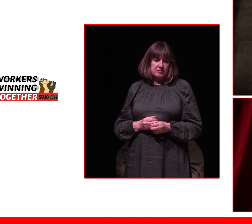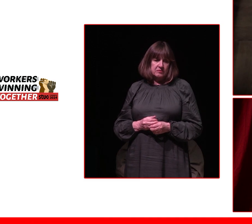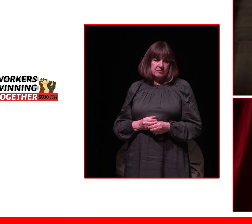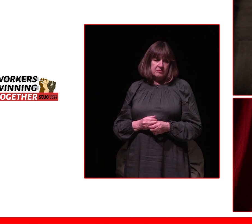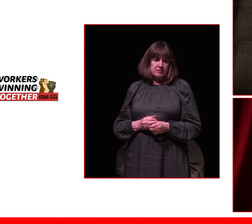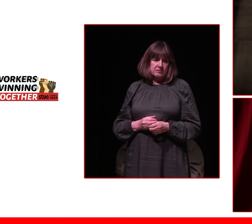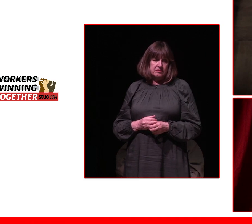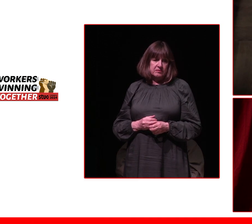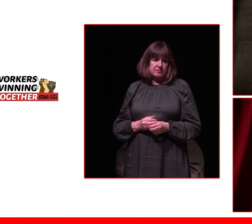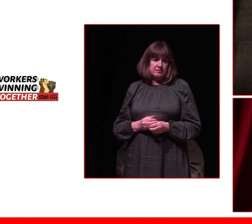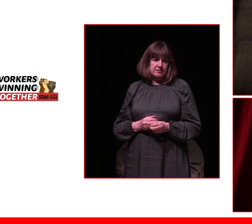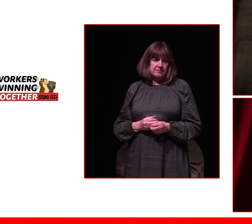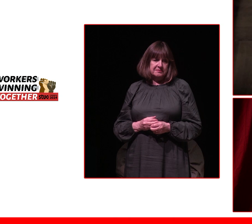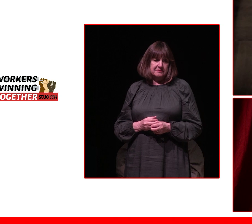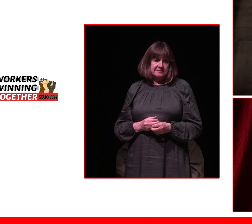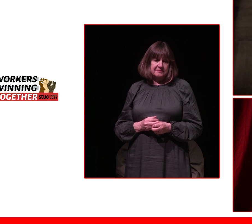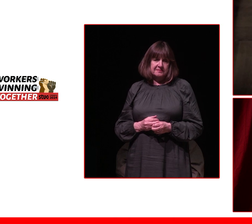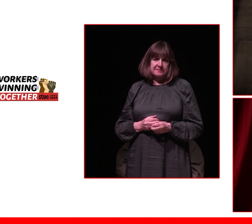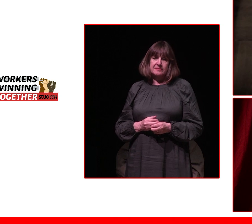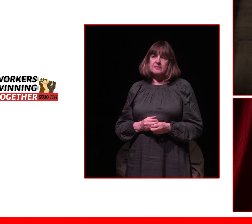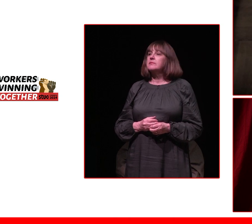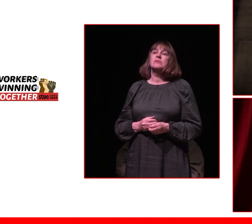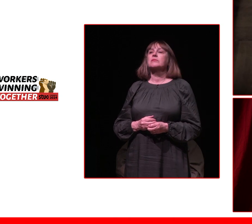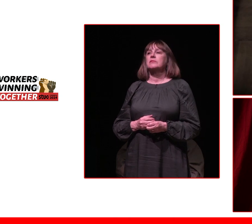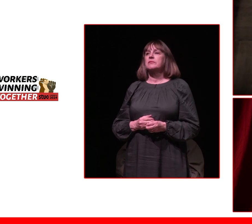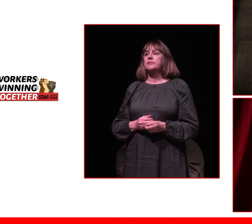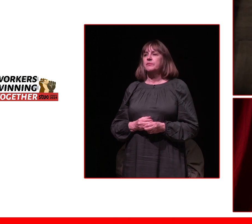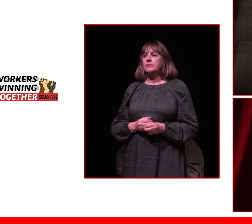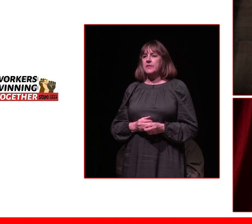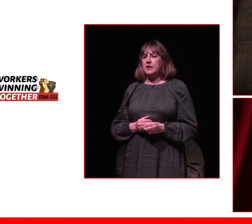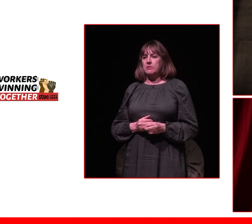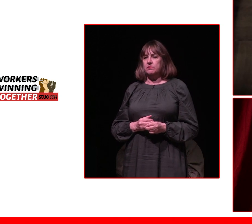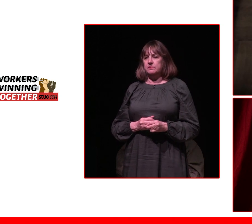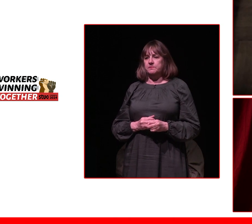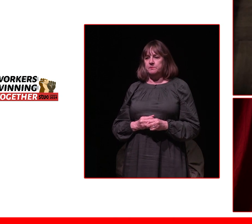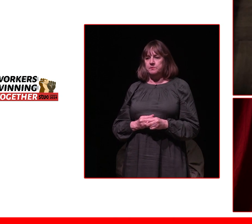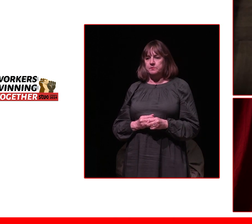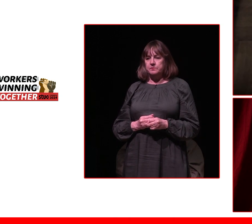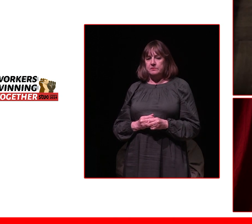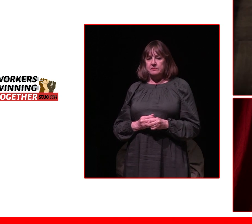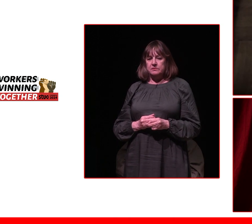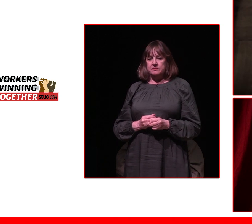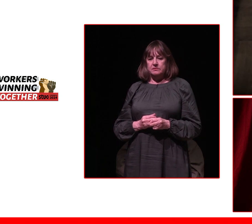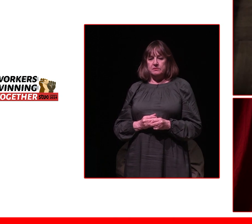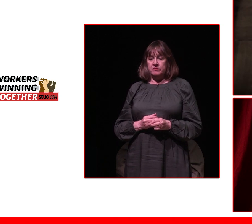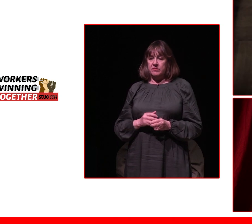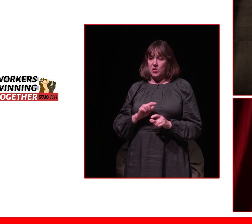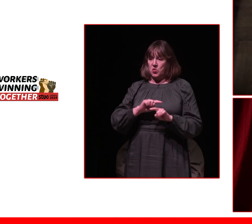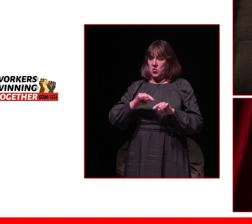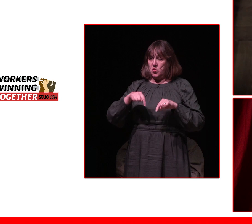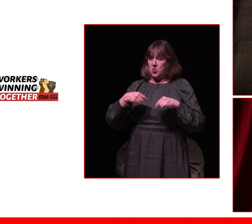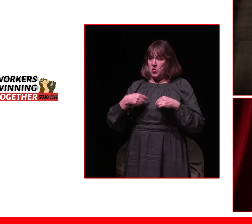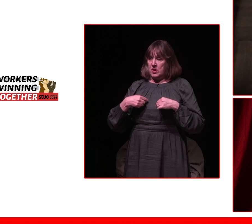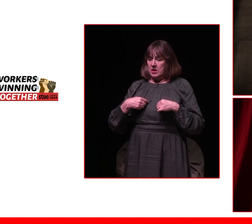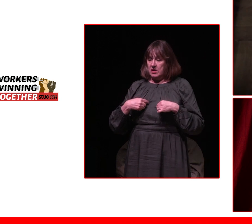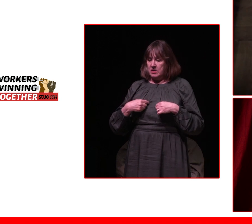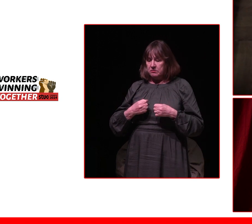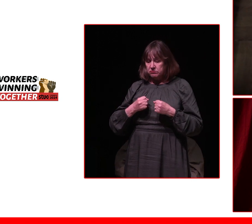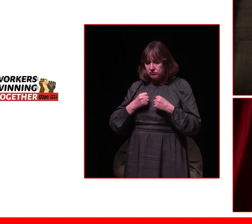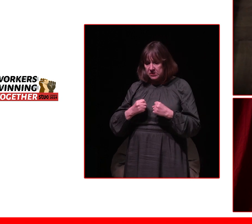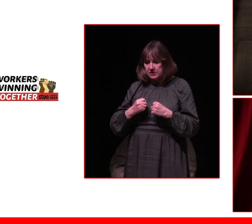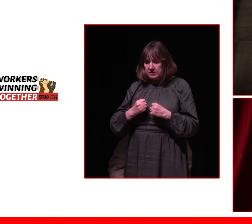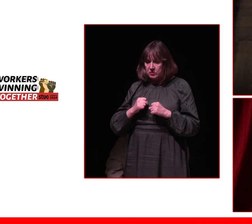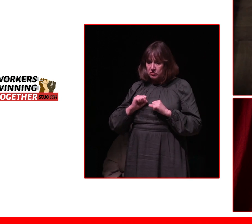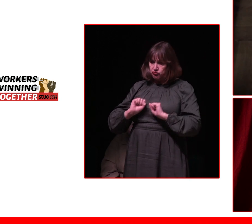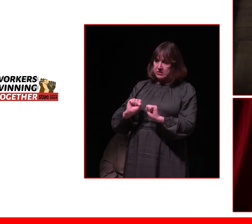حتما بناء كل شيء دمر هذا الاحتلال. We are resilient and we are